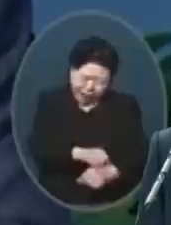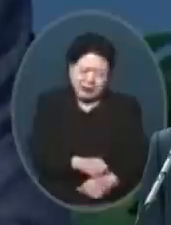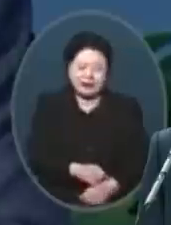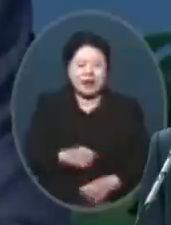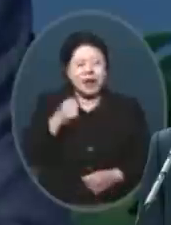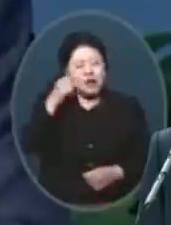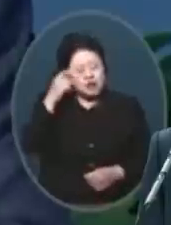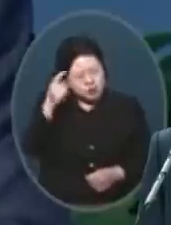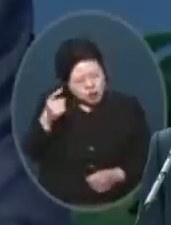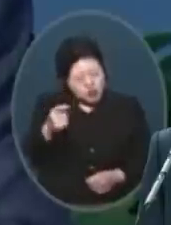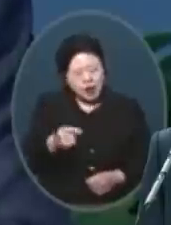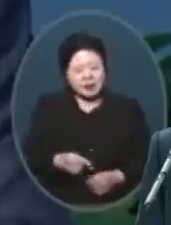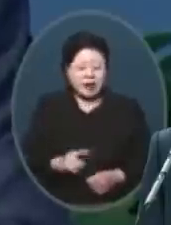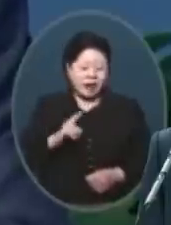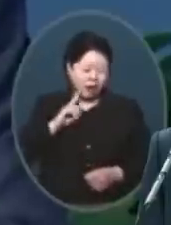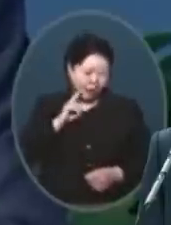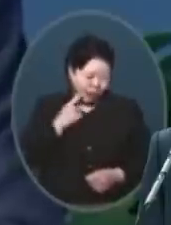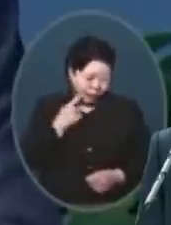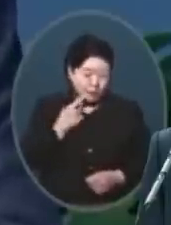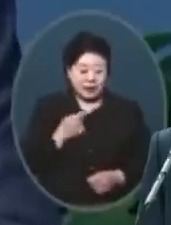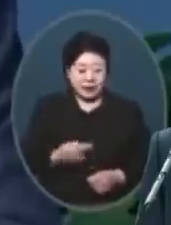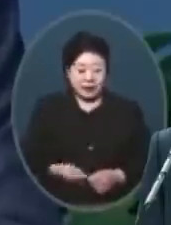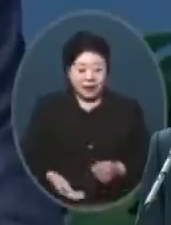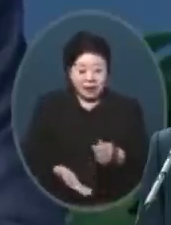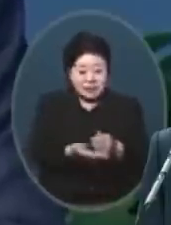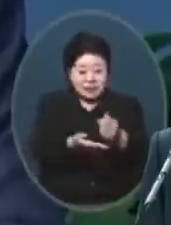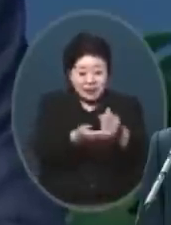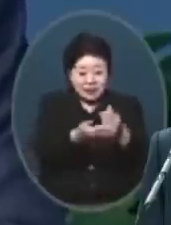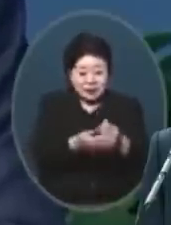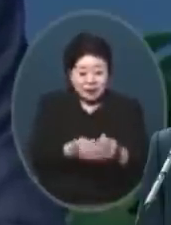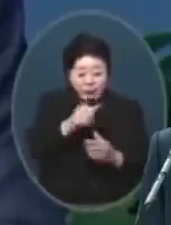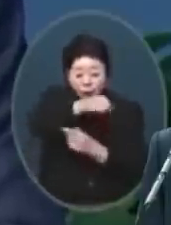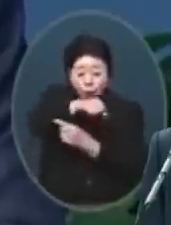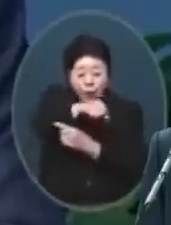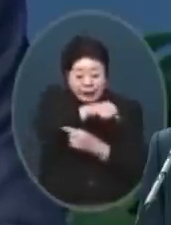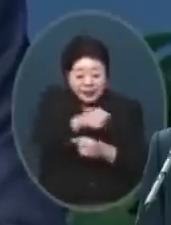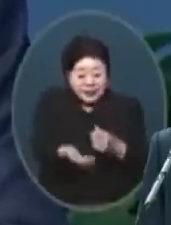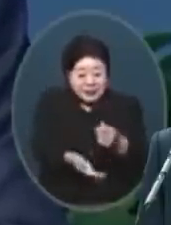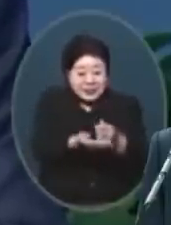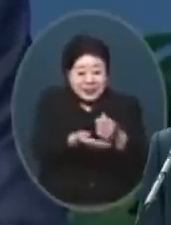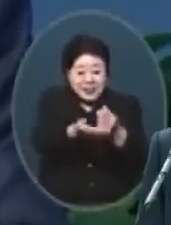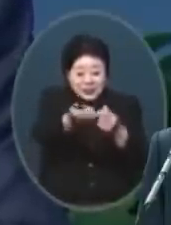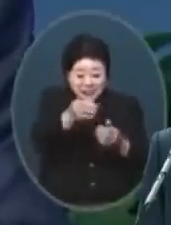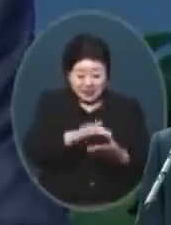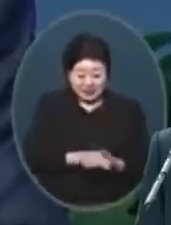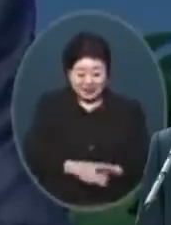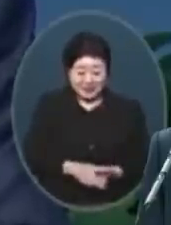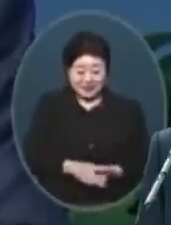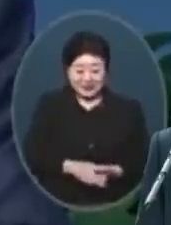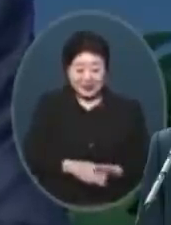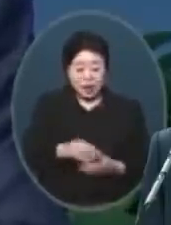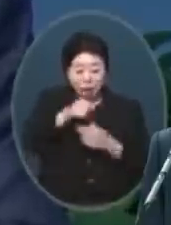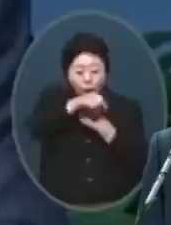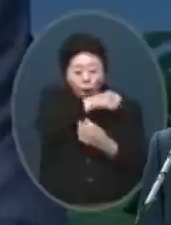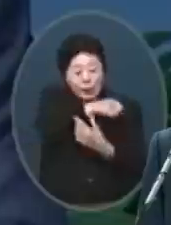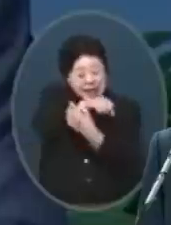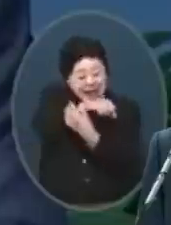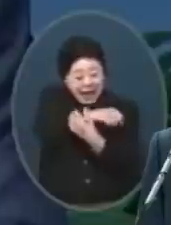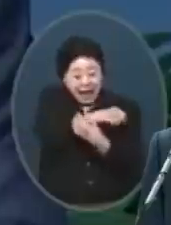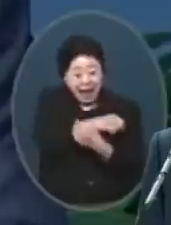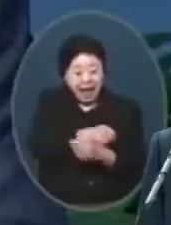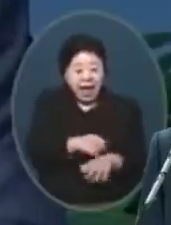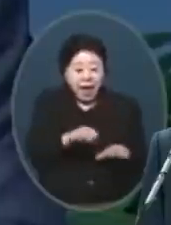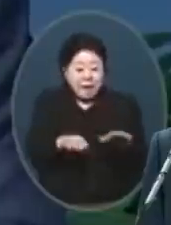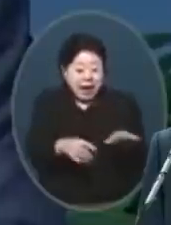놈이다. 너 이쁘다. 그렇게 칭찬을 해줬어요. 이 코끼리가